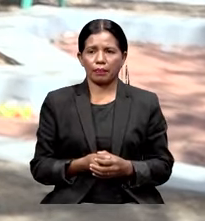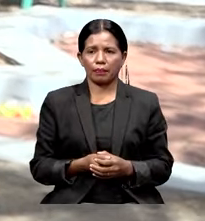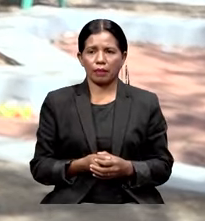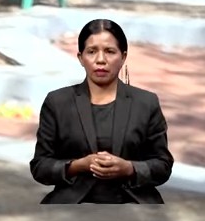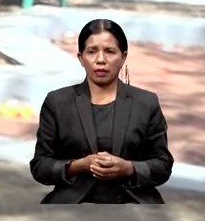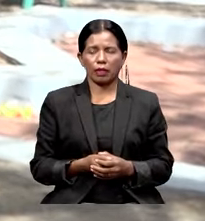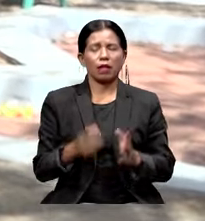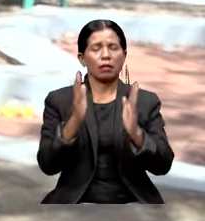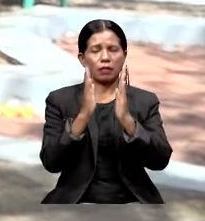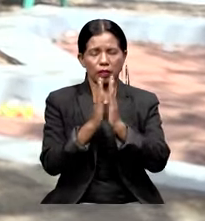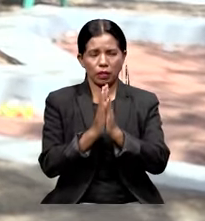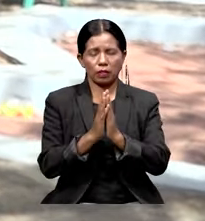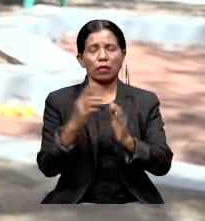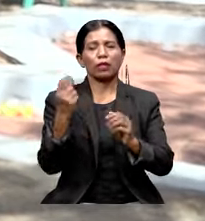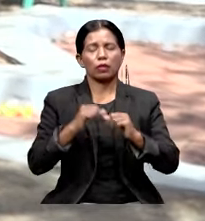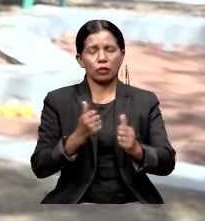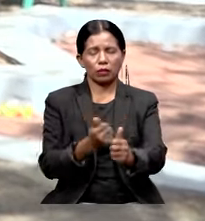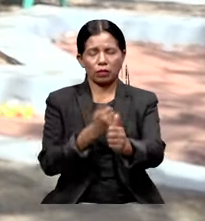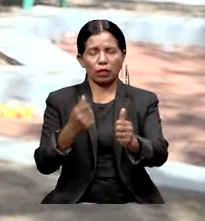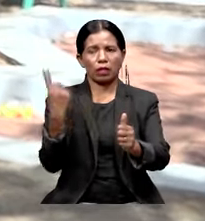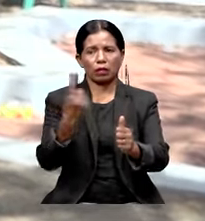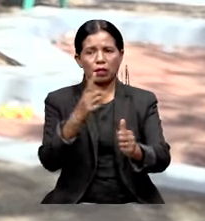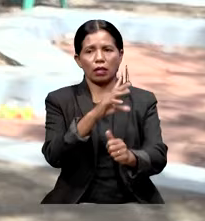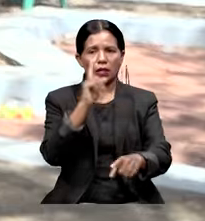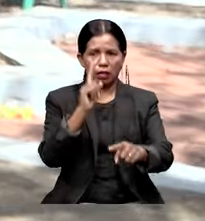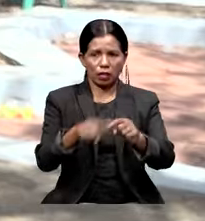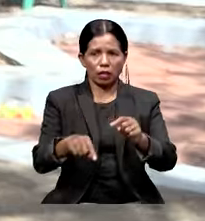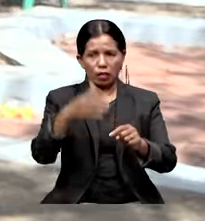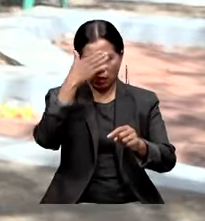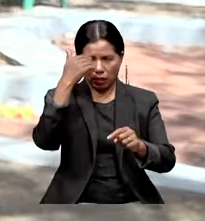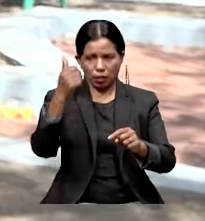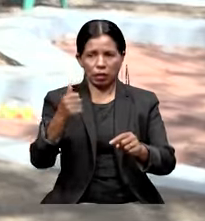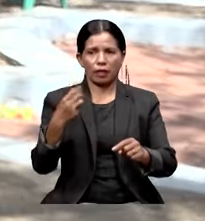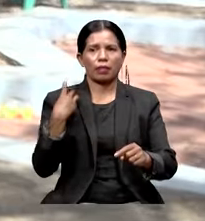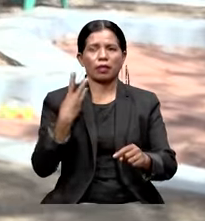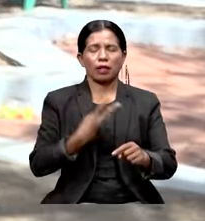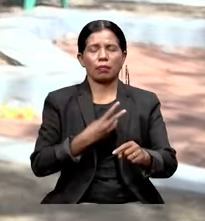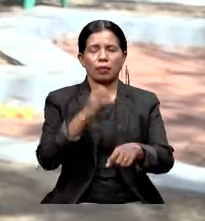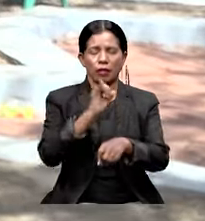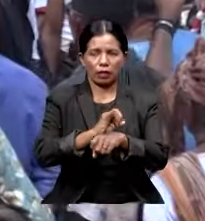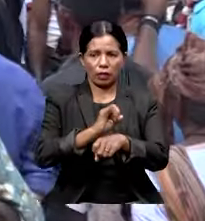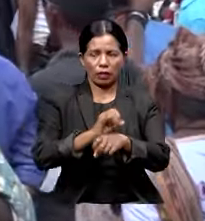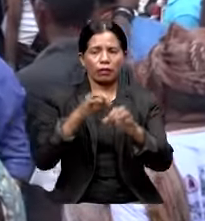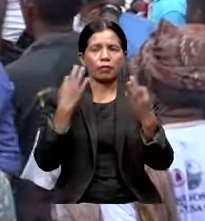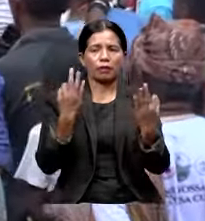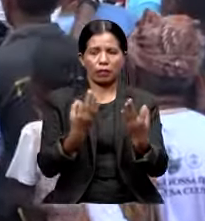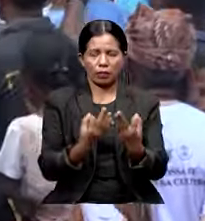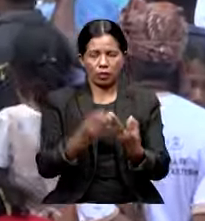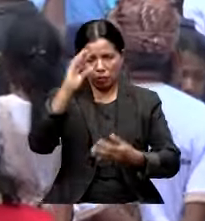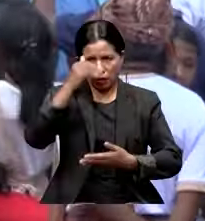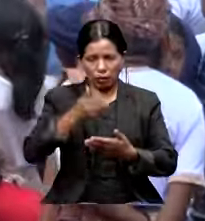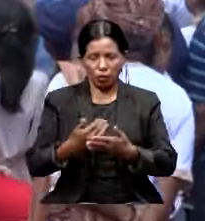haru hantu lapating atunia labele alua amnya parokia amnya familia amnya